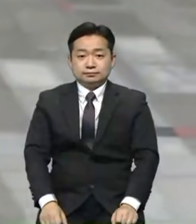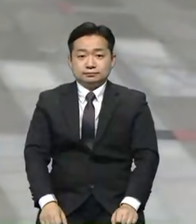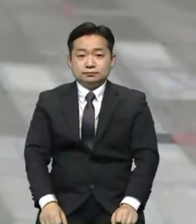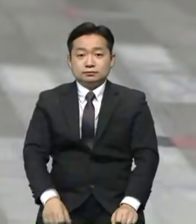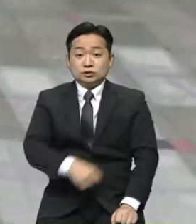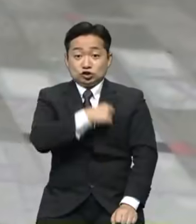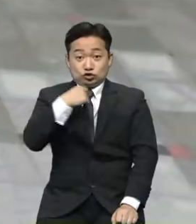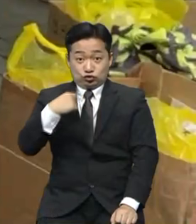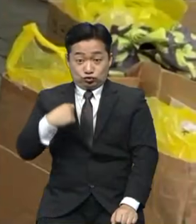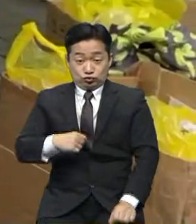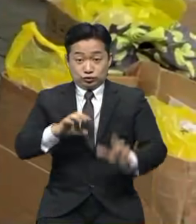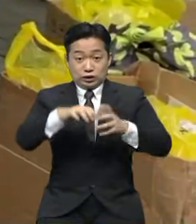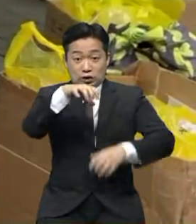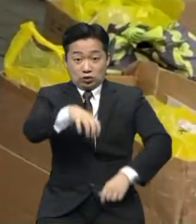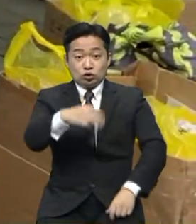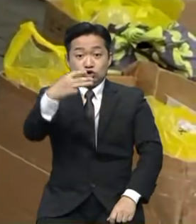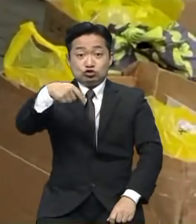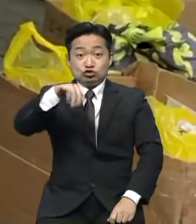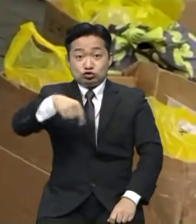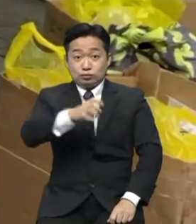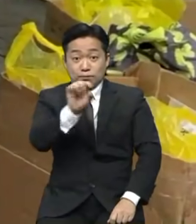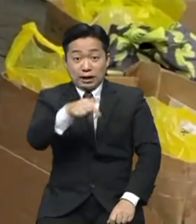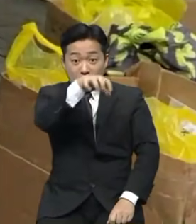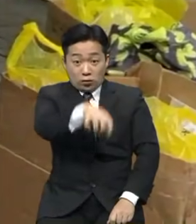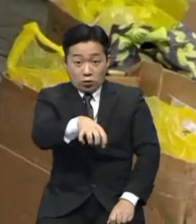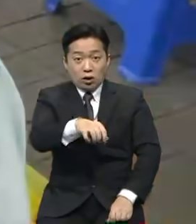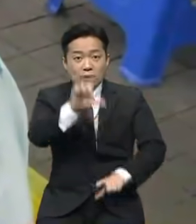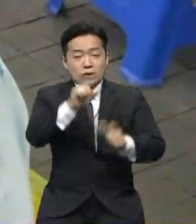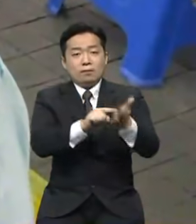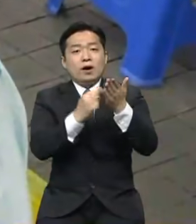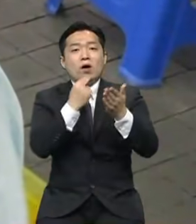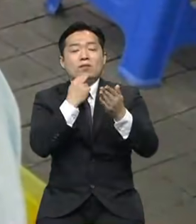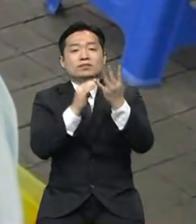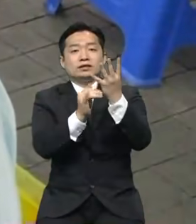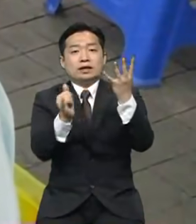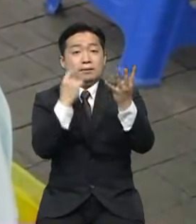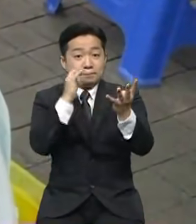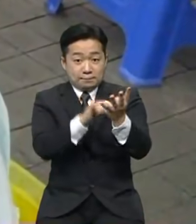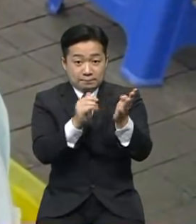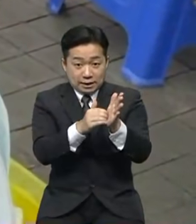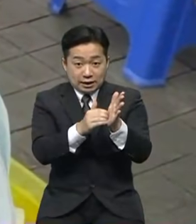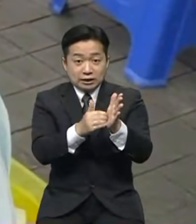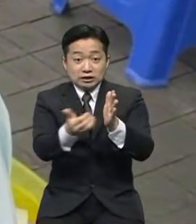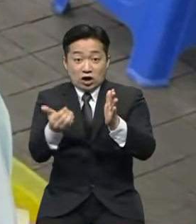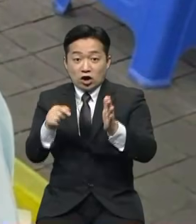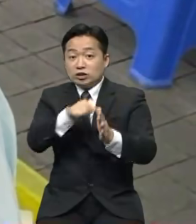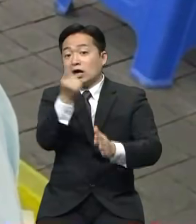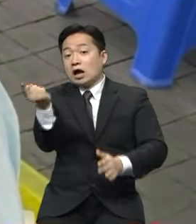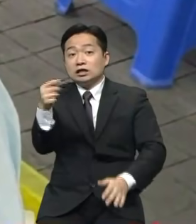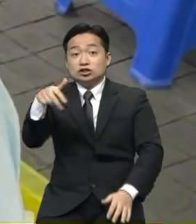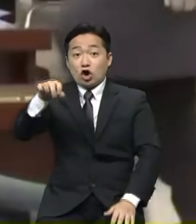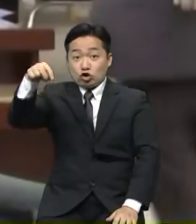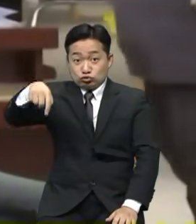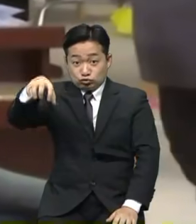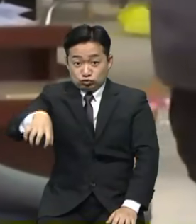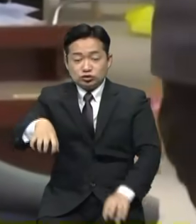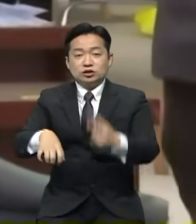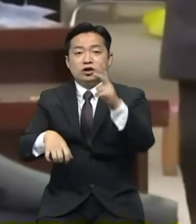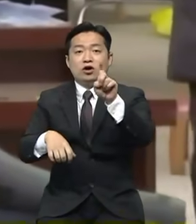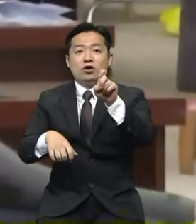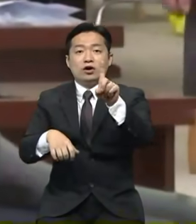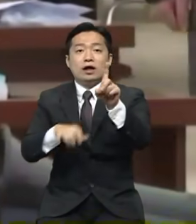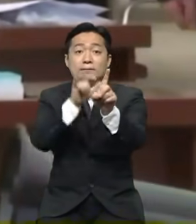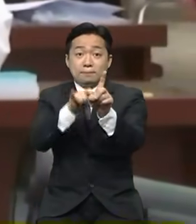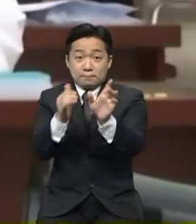중국 신장 위구르 투르판에서도 무증상 감염자 4명이 발생했고 앞서 쓰촨성 청두에서는 11명이 확진 판정을 받는